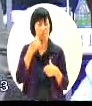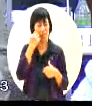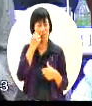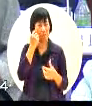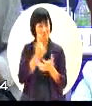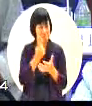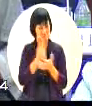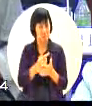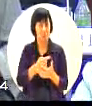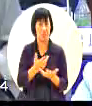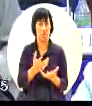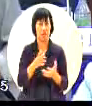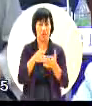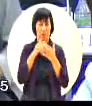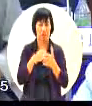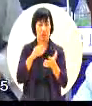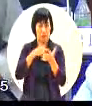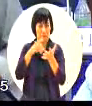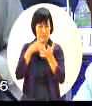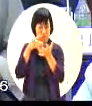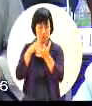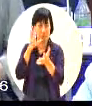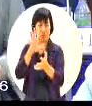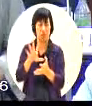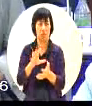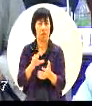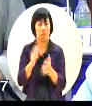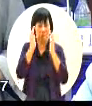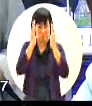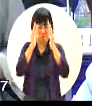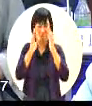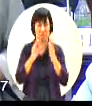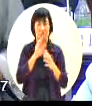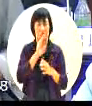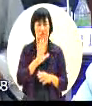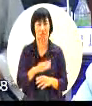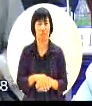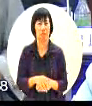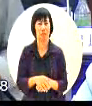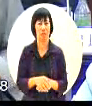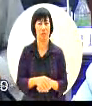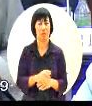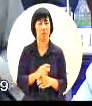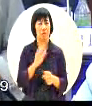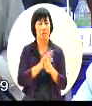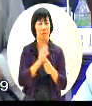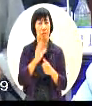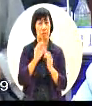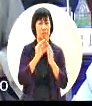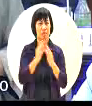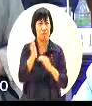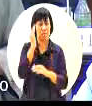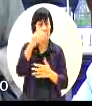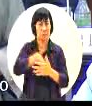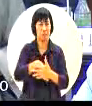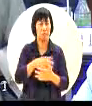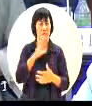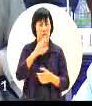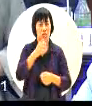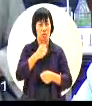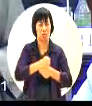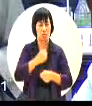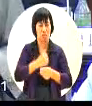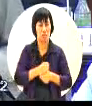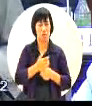方的建设，吼、啊，翁议员非常认真、嗯、啊，甲市政府伫这个中间做足济帮